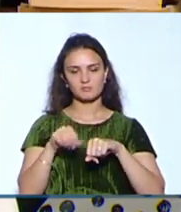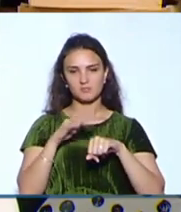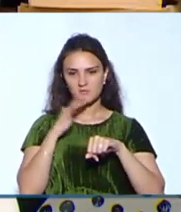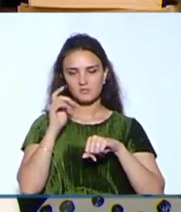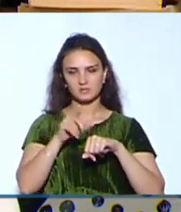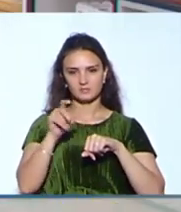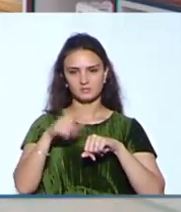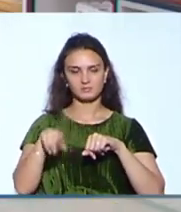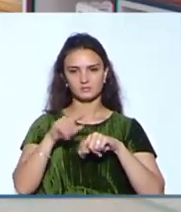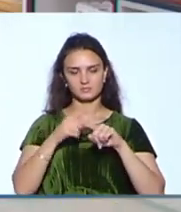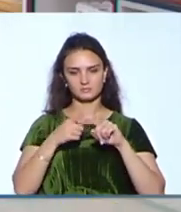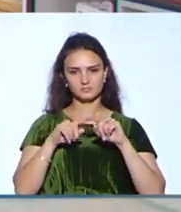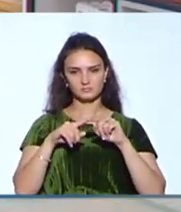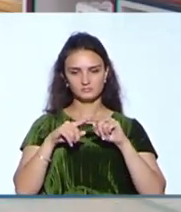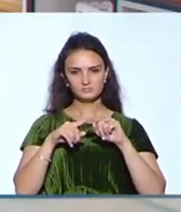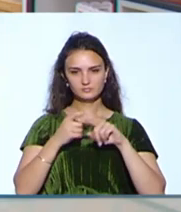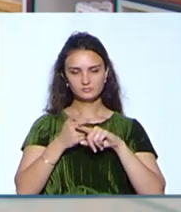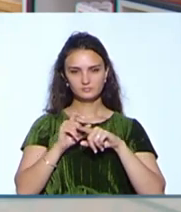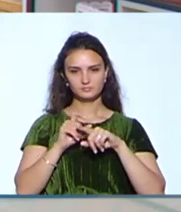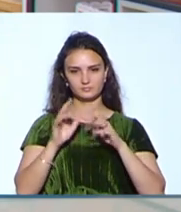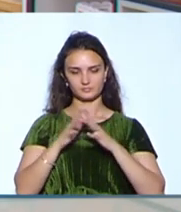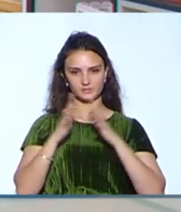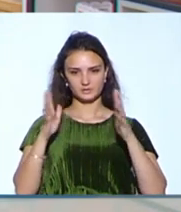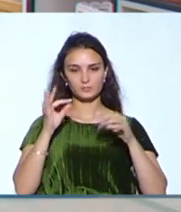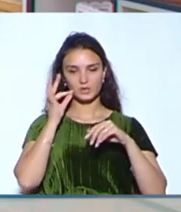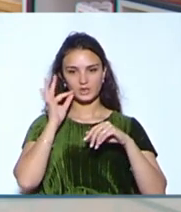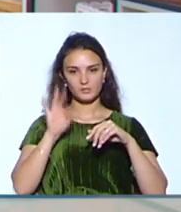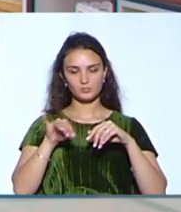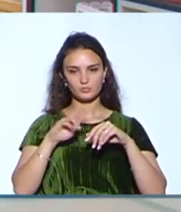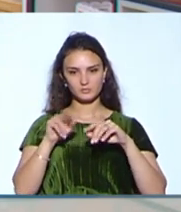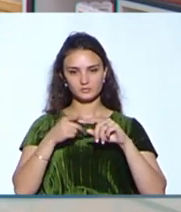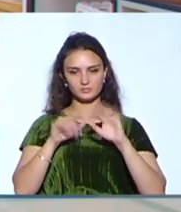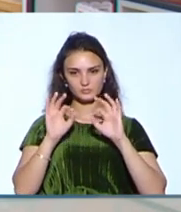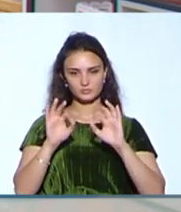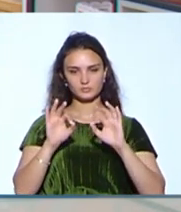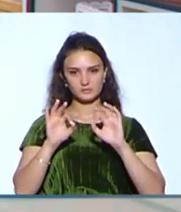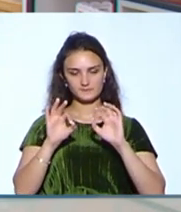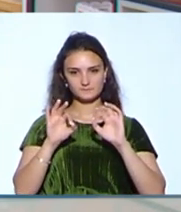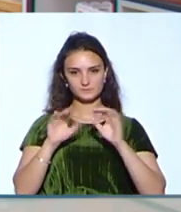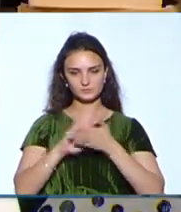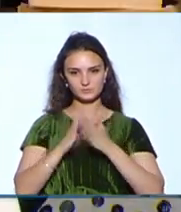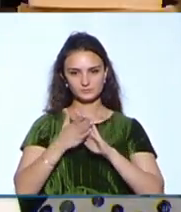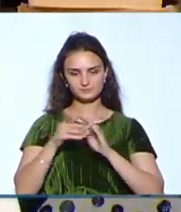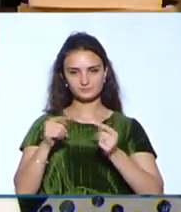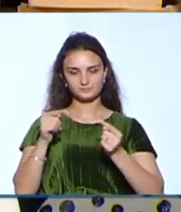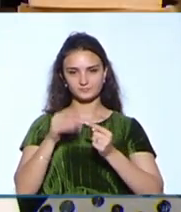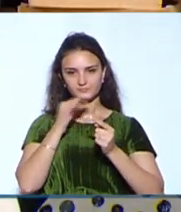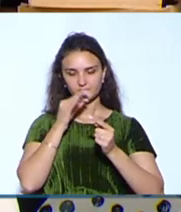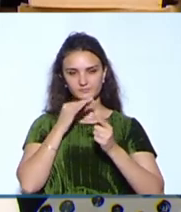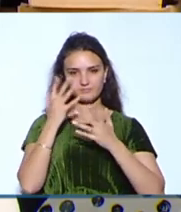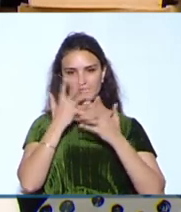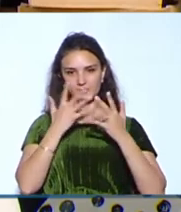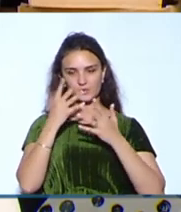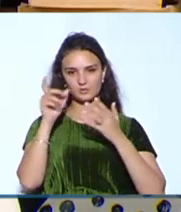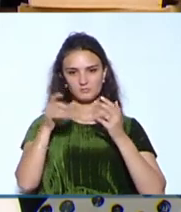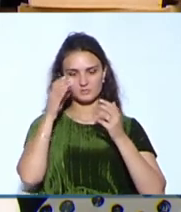ბევრმა ადამიანმა გამოავლინოს ძალიან დიდი მოხერხებულობა და სწორად გაუძღვეს სიტუაციას, ვიდრე დაბნეული